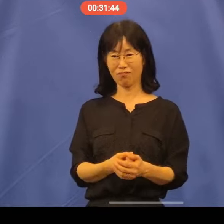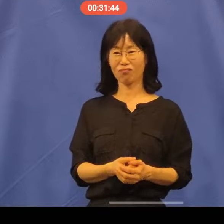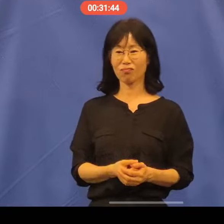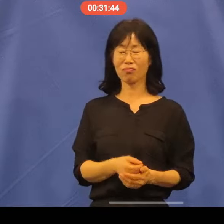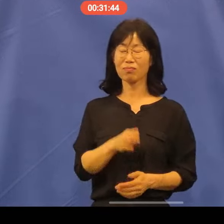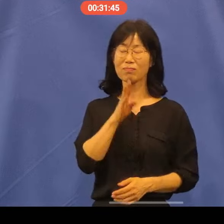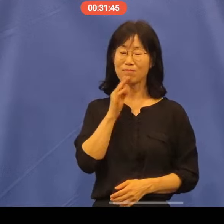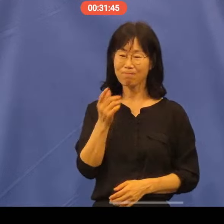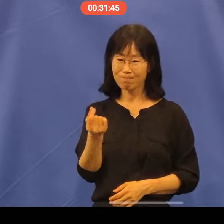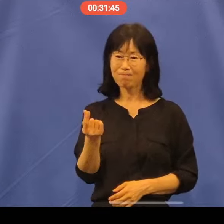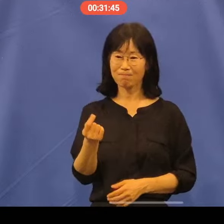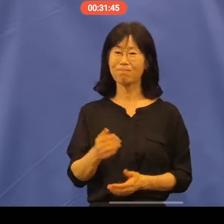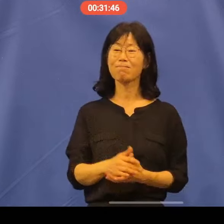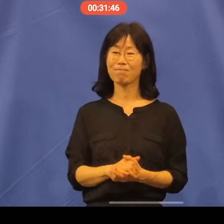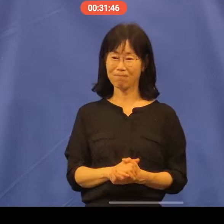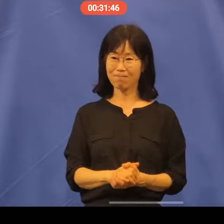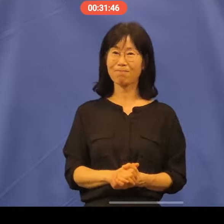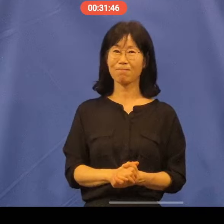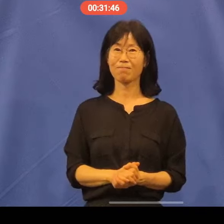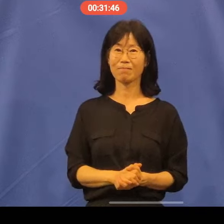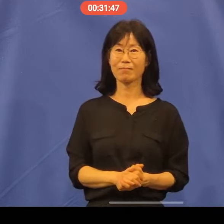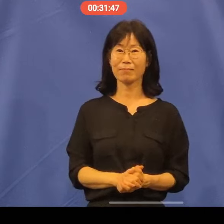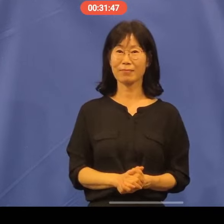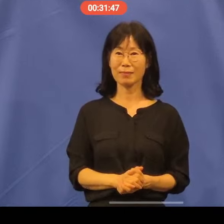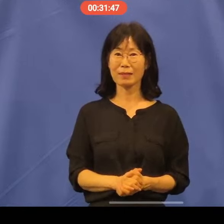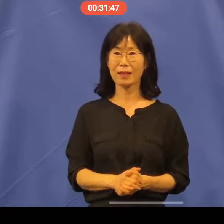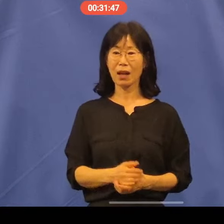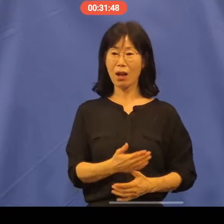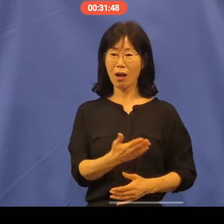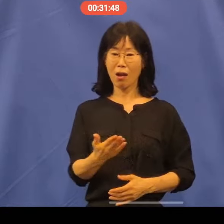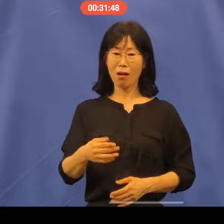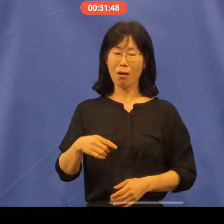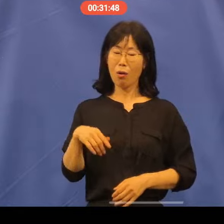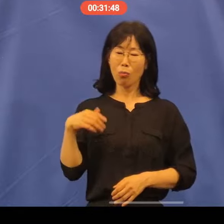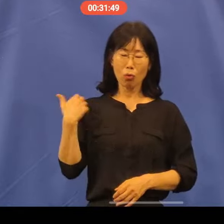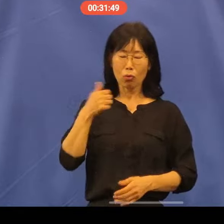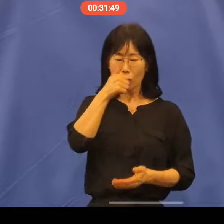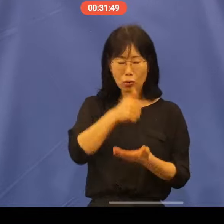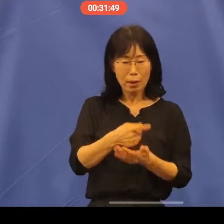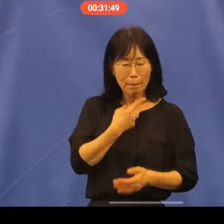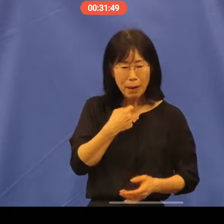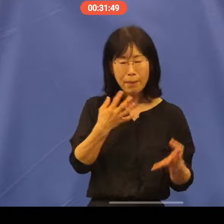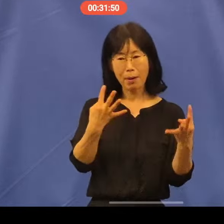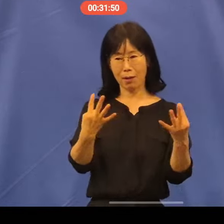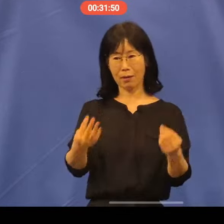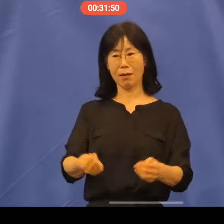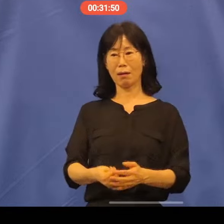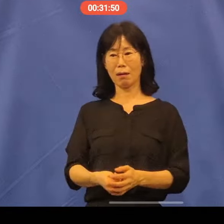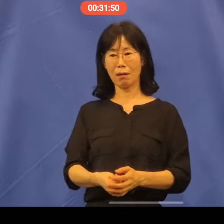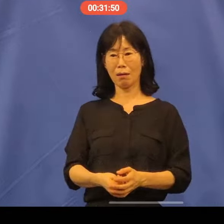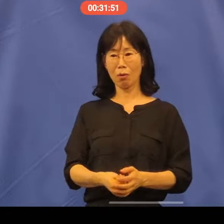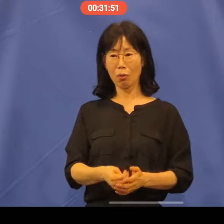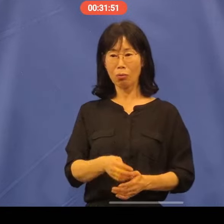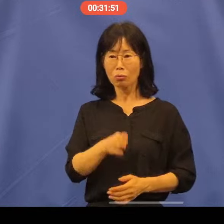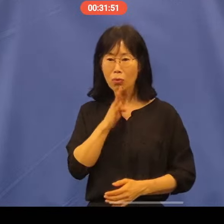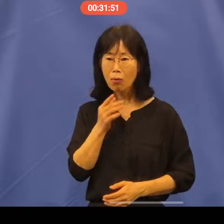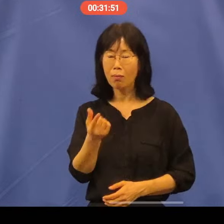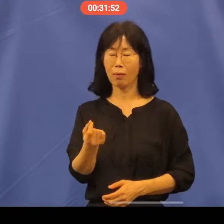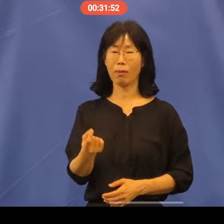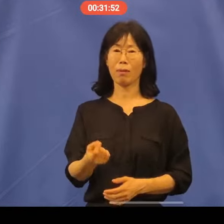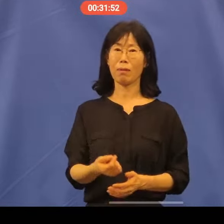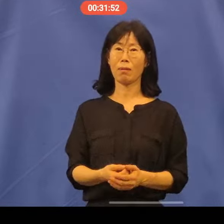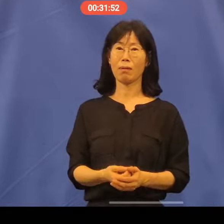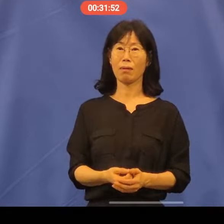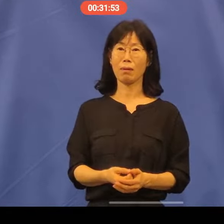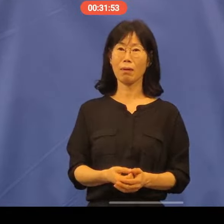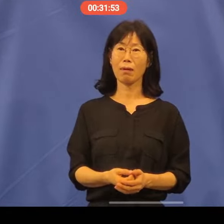회개하는지도 몰라. 어떤 죄를 지었는지도 몰라. 그러니까 많은 죄를 스킵을 해버렸잖아요. 그러면